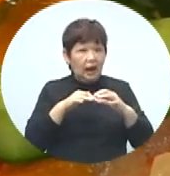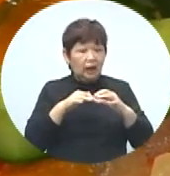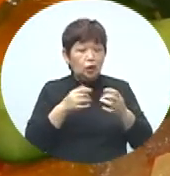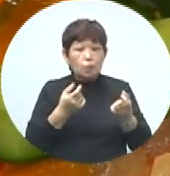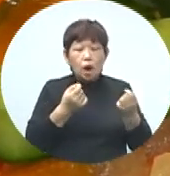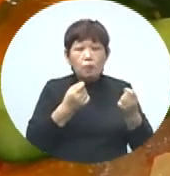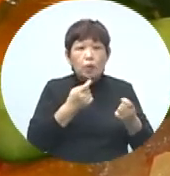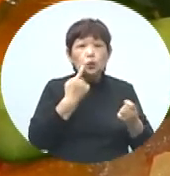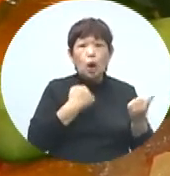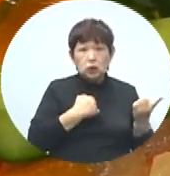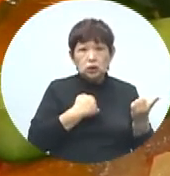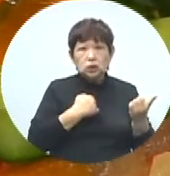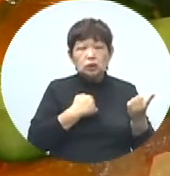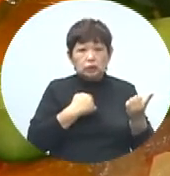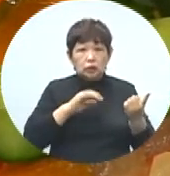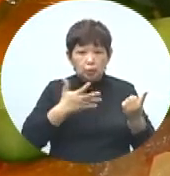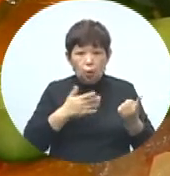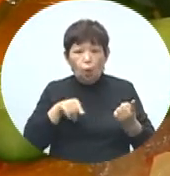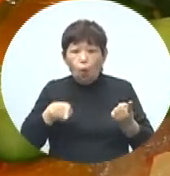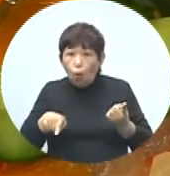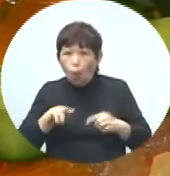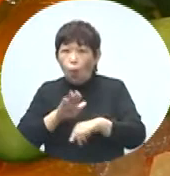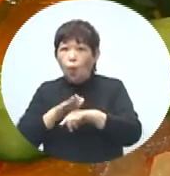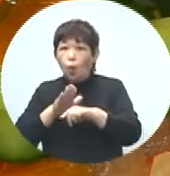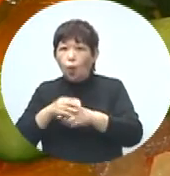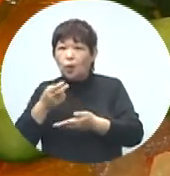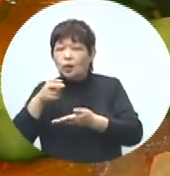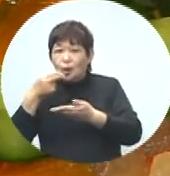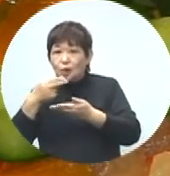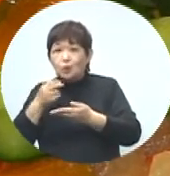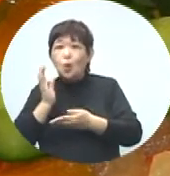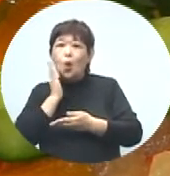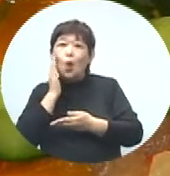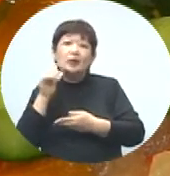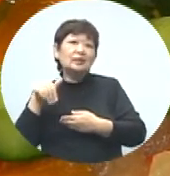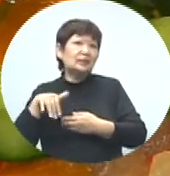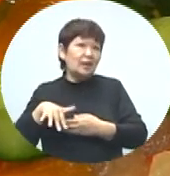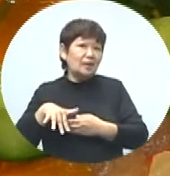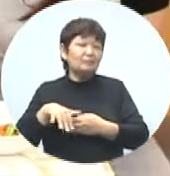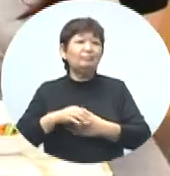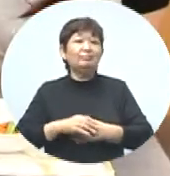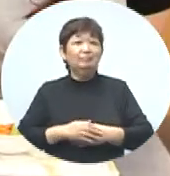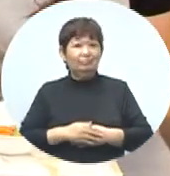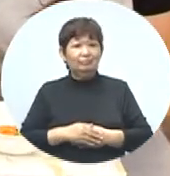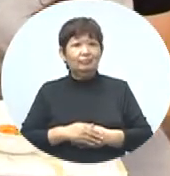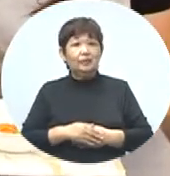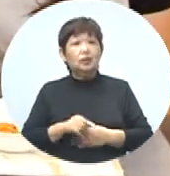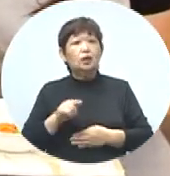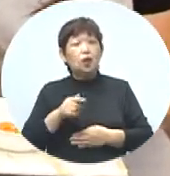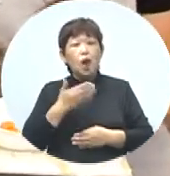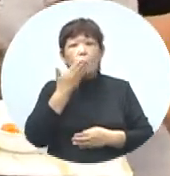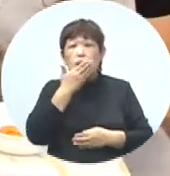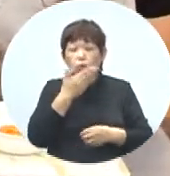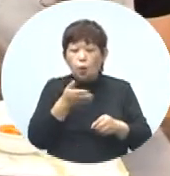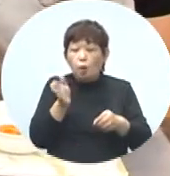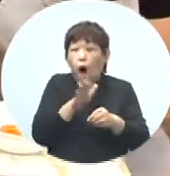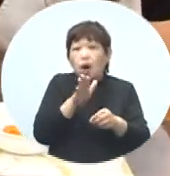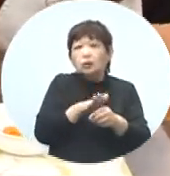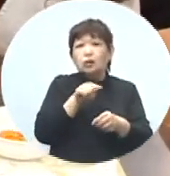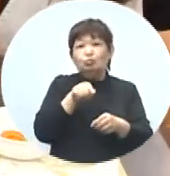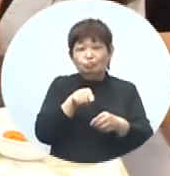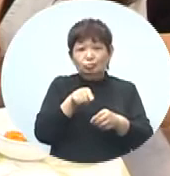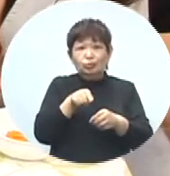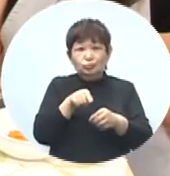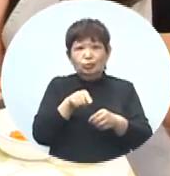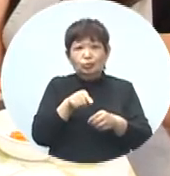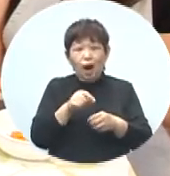なんですけど、こういう風に食べるのも楽しいですね。 そうだよね、コリンキーだけの味だけど、はい、ちょっとこれお砂糖も結構入ってるので、 はい、